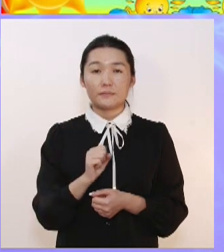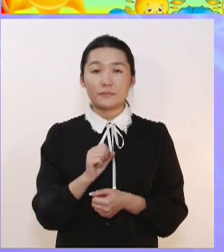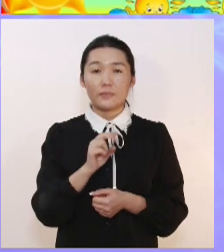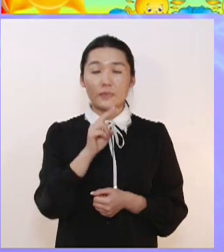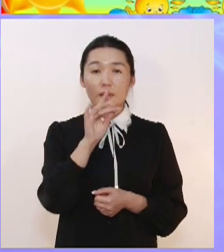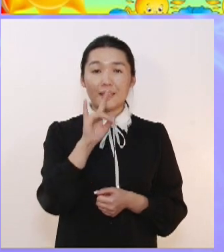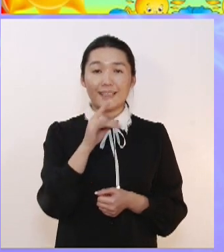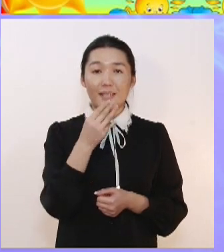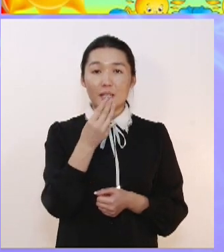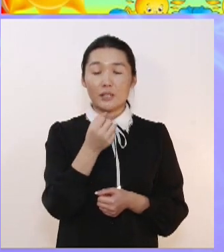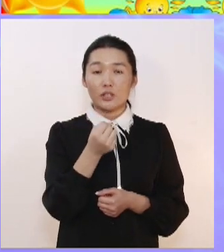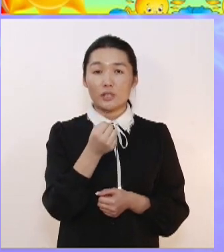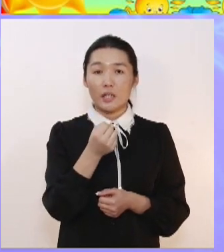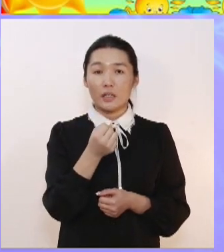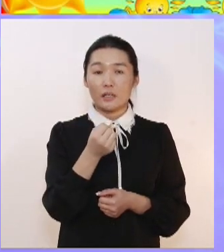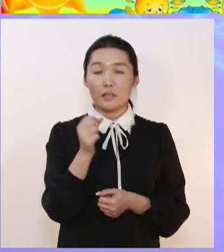крыша –